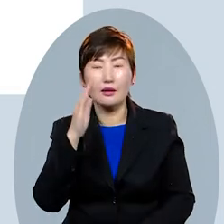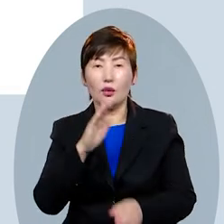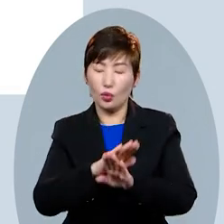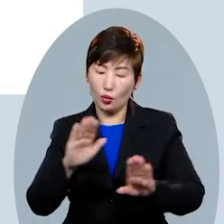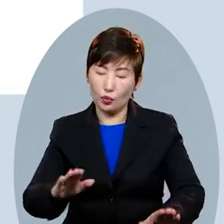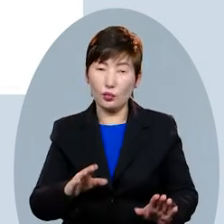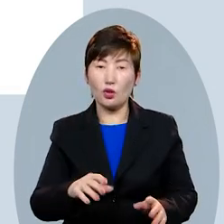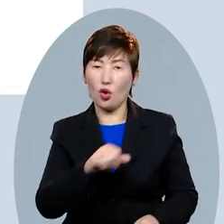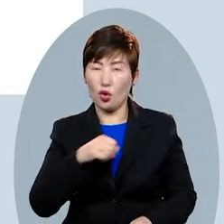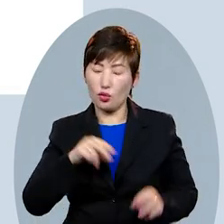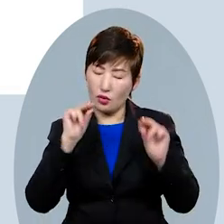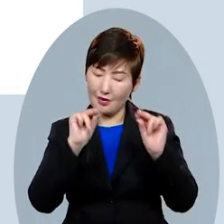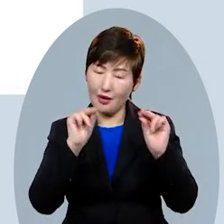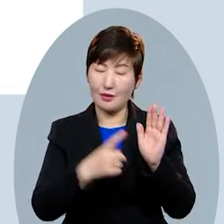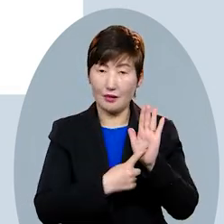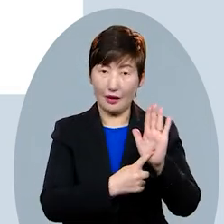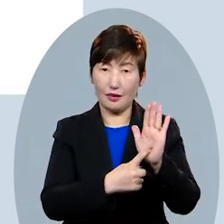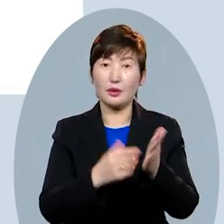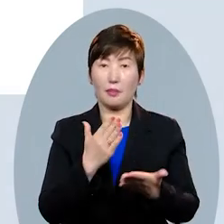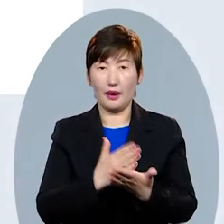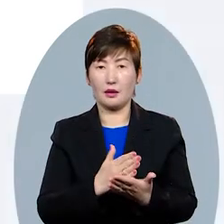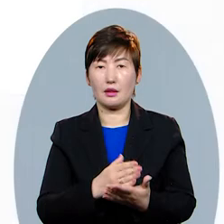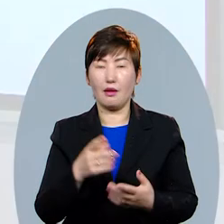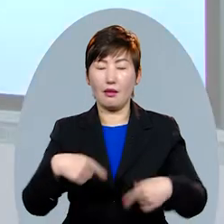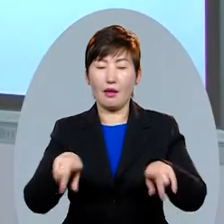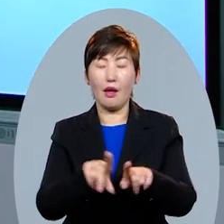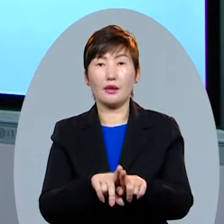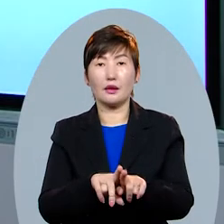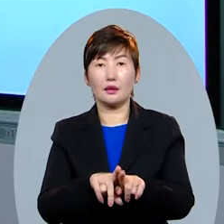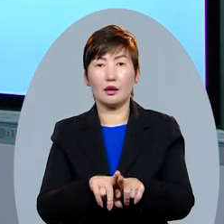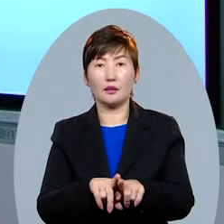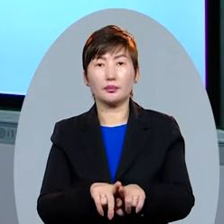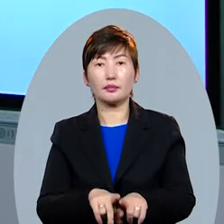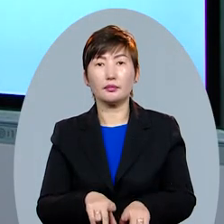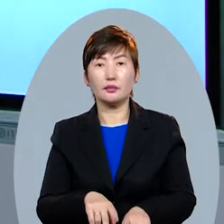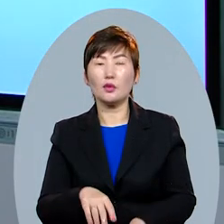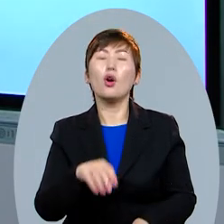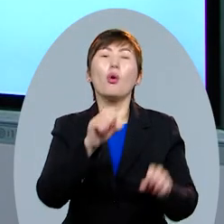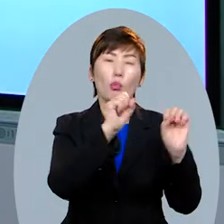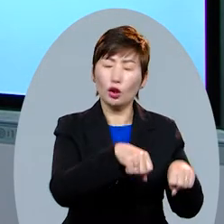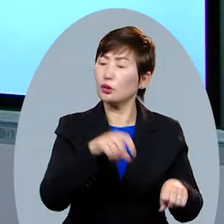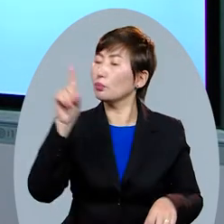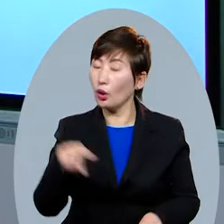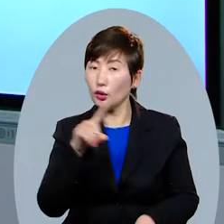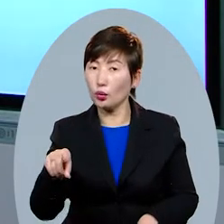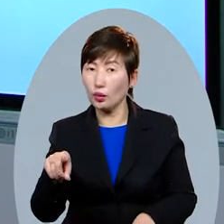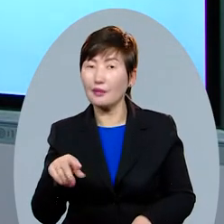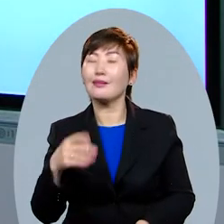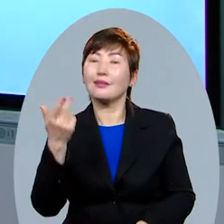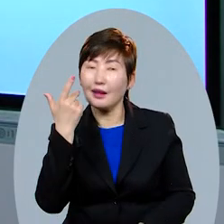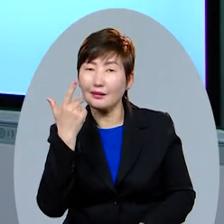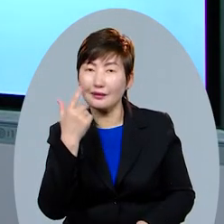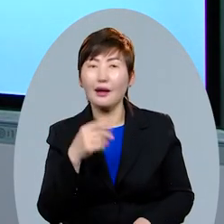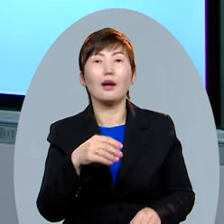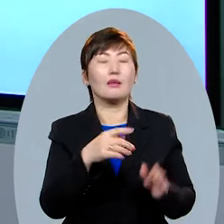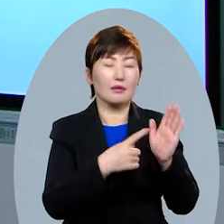зэргийг хүүхдэдтэй ойлгуулдаг байсан. За үүний зэрэгтэй бас болох болохгүй үеийн талаар хүүхдэд байнга